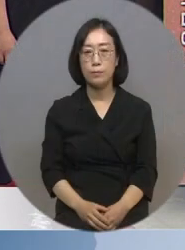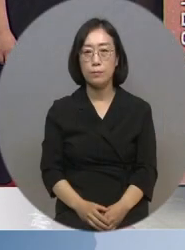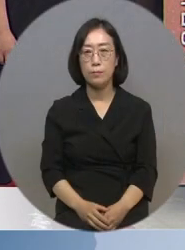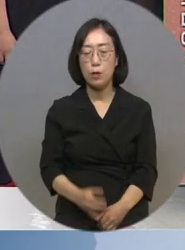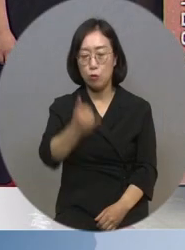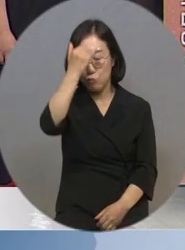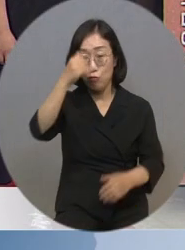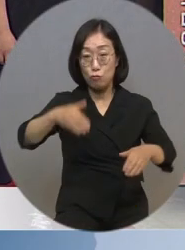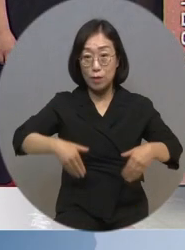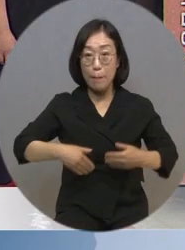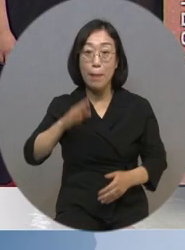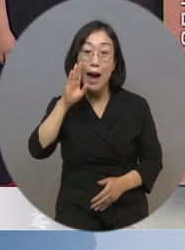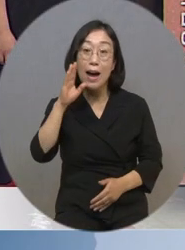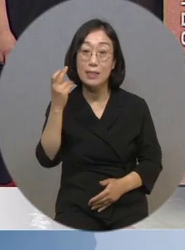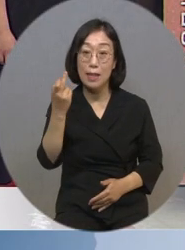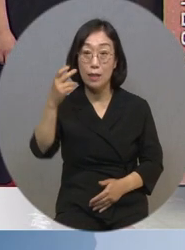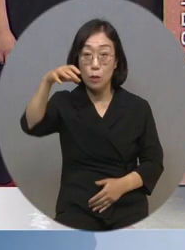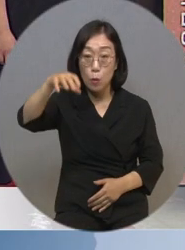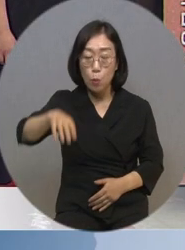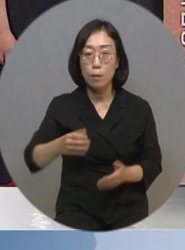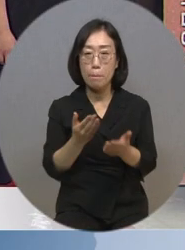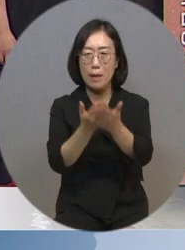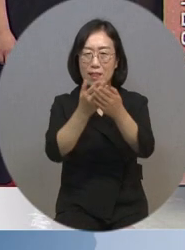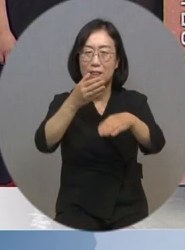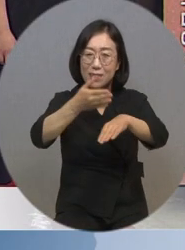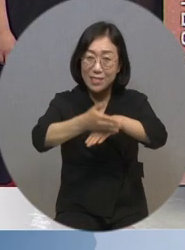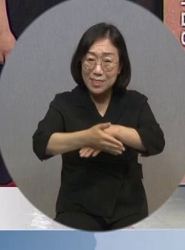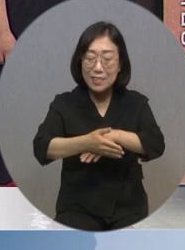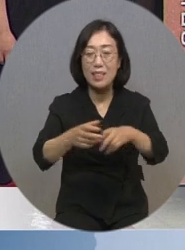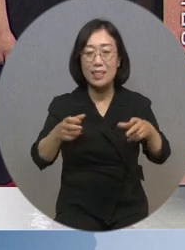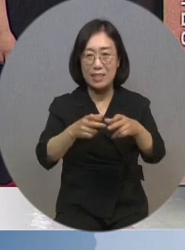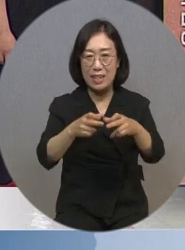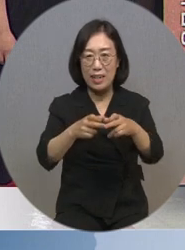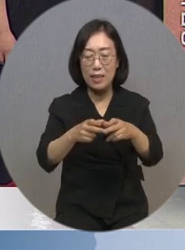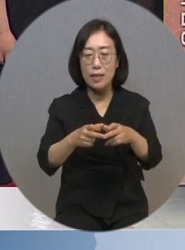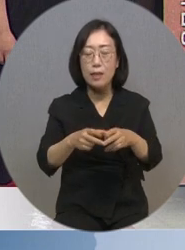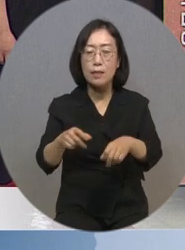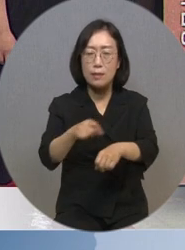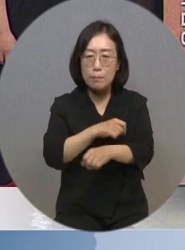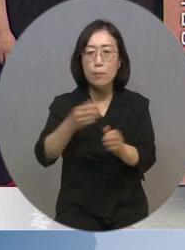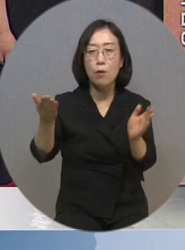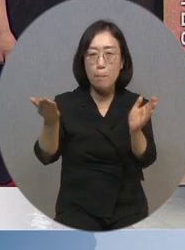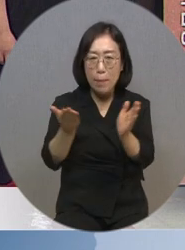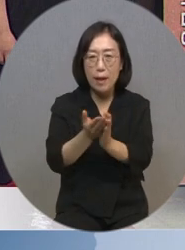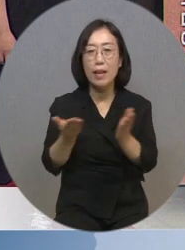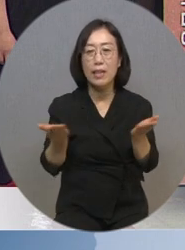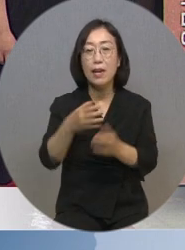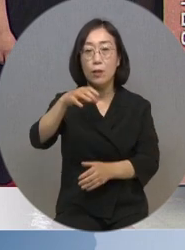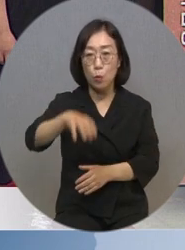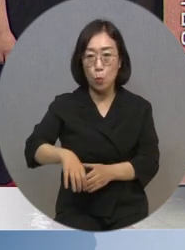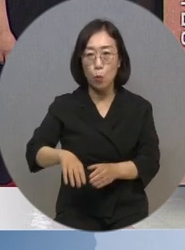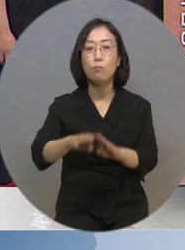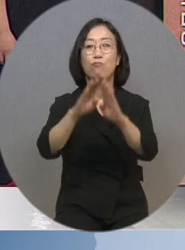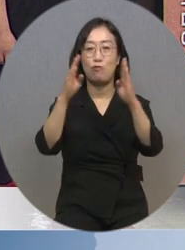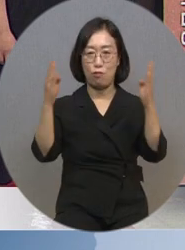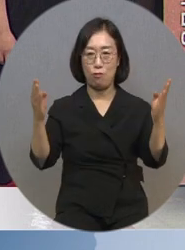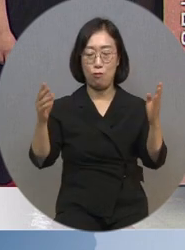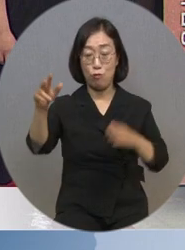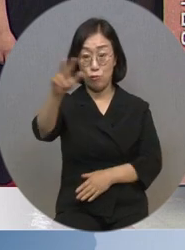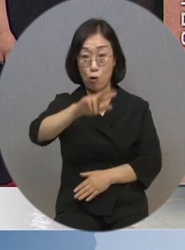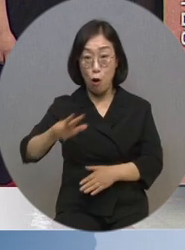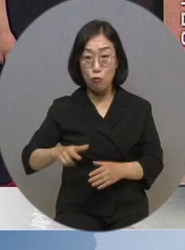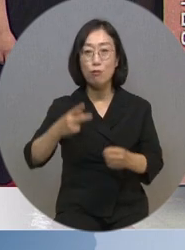충청남도 아산에 발달장애인 특화 사업장이 새롭게 문을 열었습니다. 전국에서 7번째로 문을 연